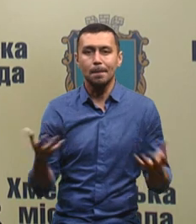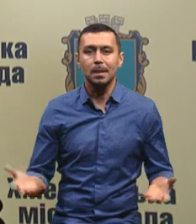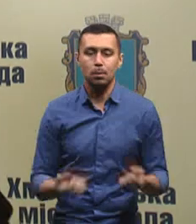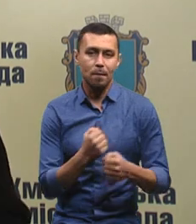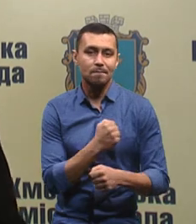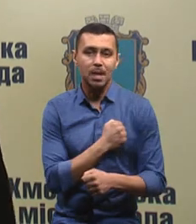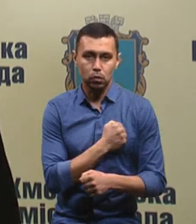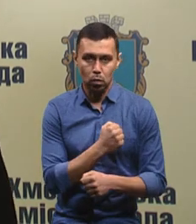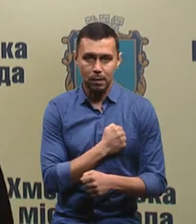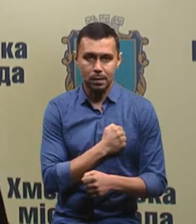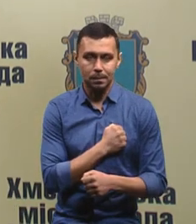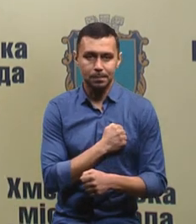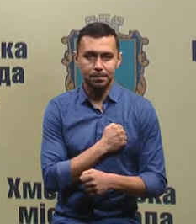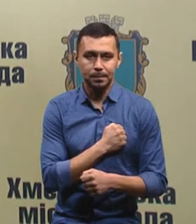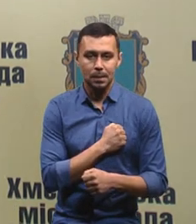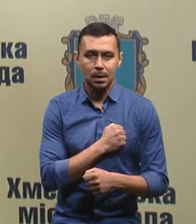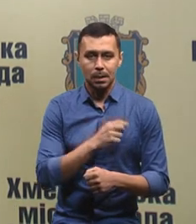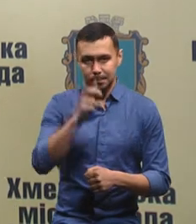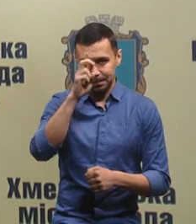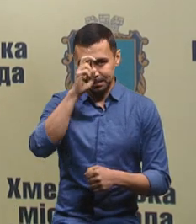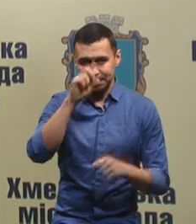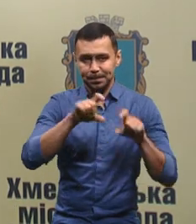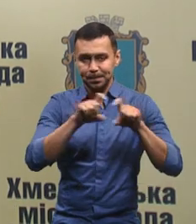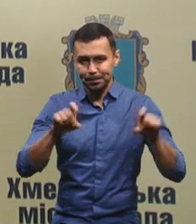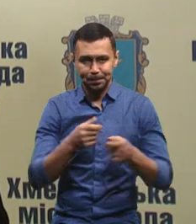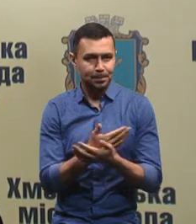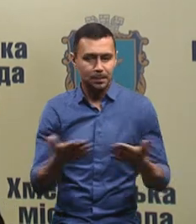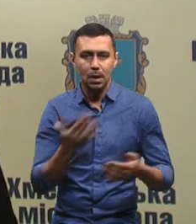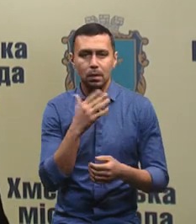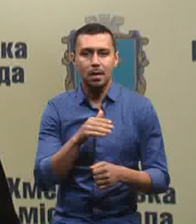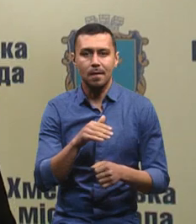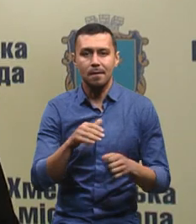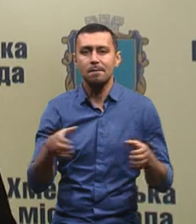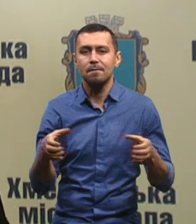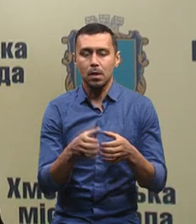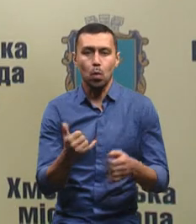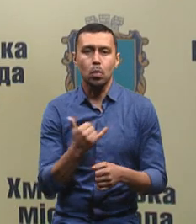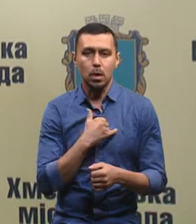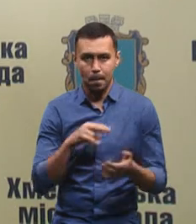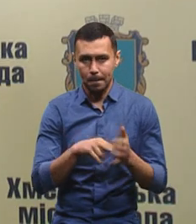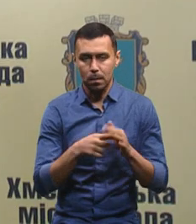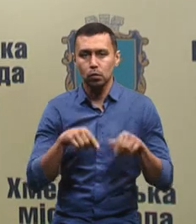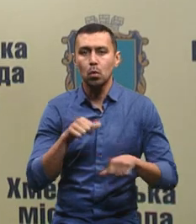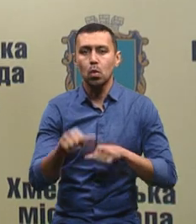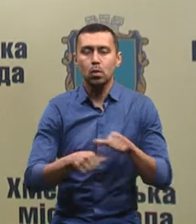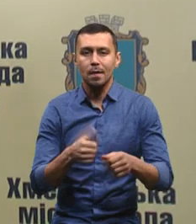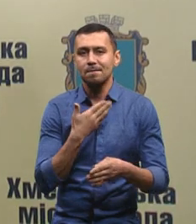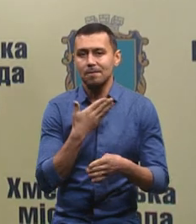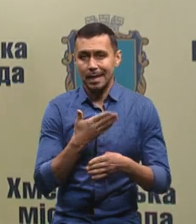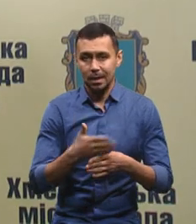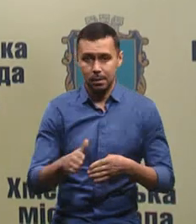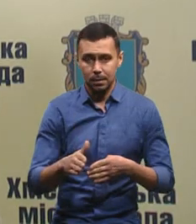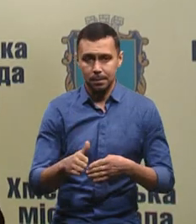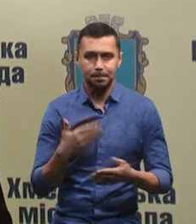військових силових структур прикордонної академії Національної Гвардії в нашому плані в цьому році виділити